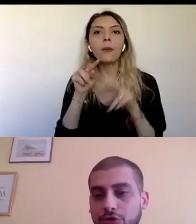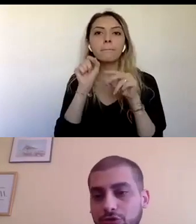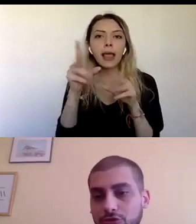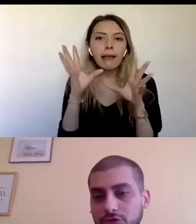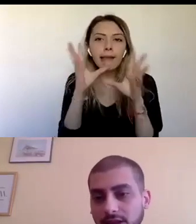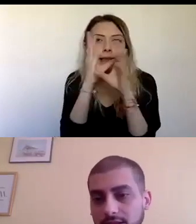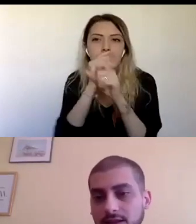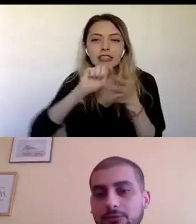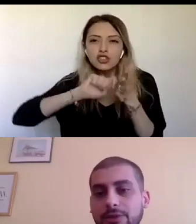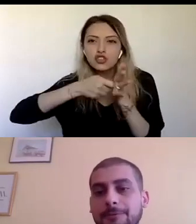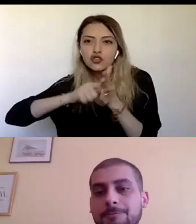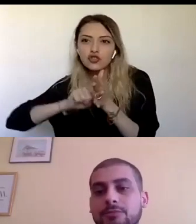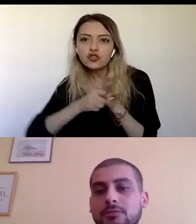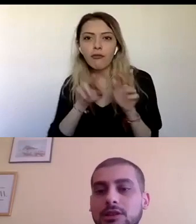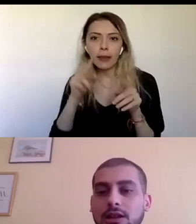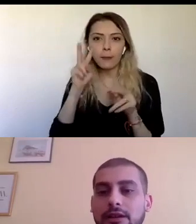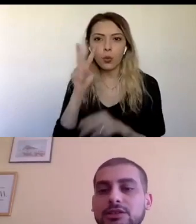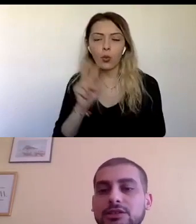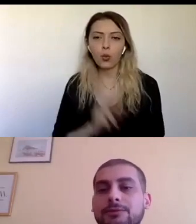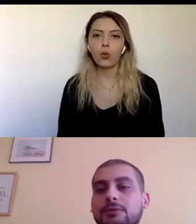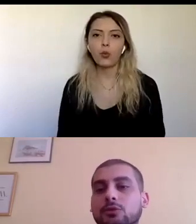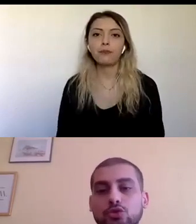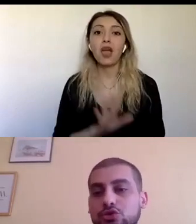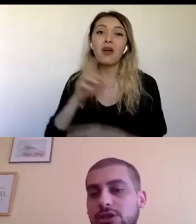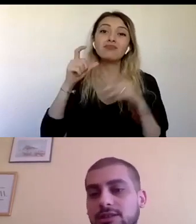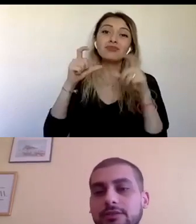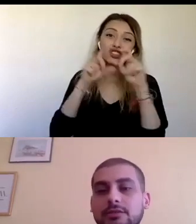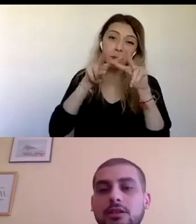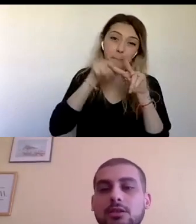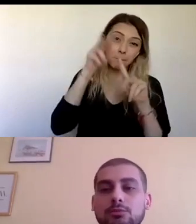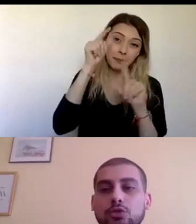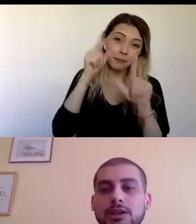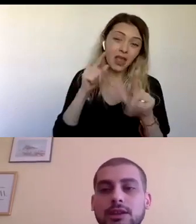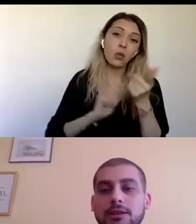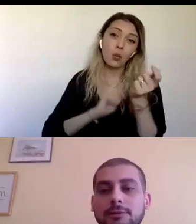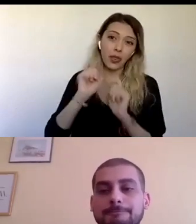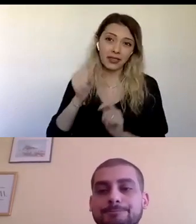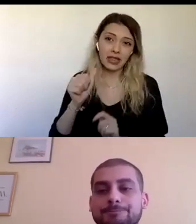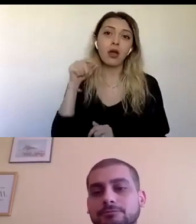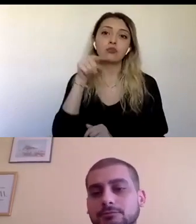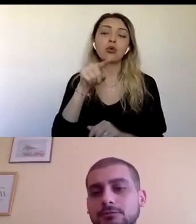işlem söz konusu değil ve karşı taraf, üçüncü şahıslar buradaki